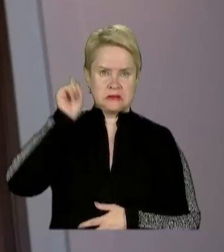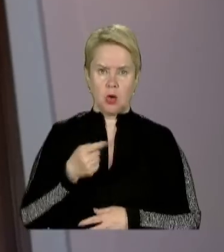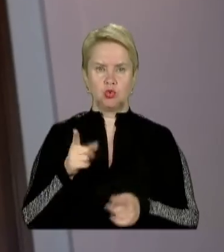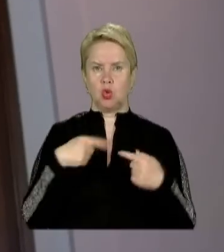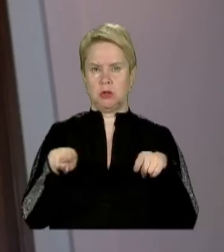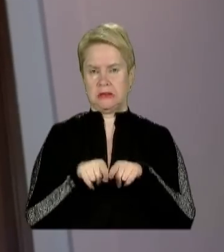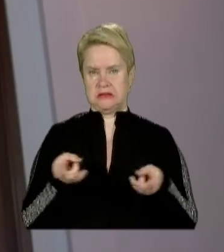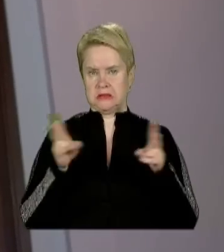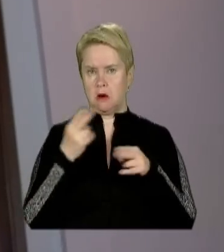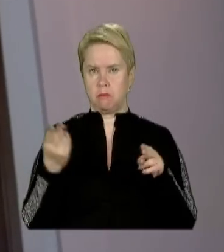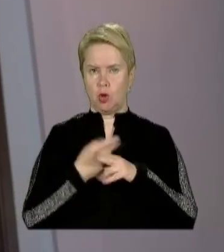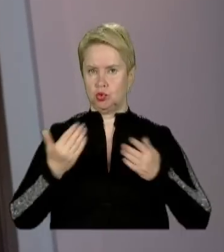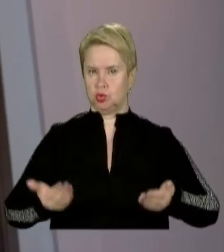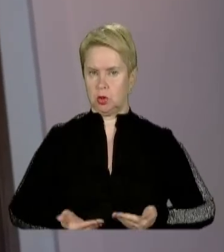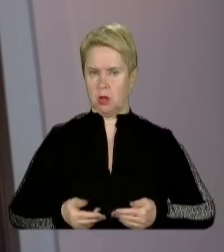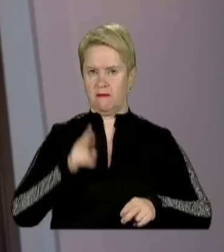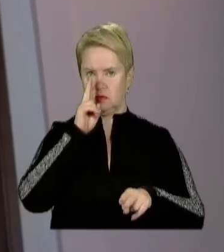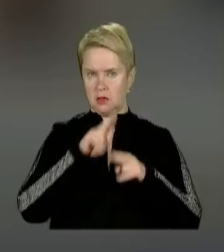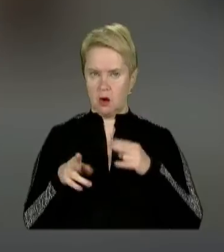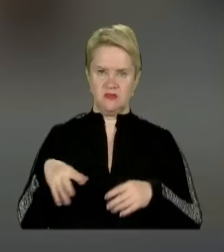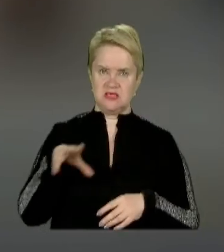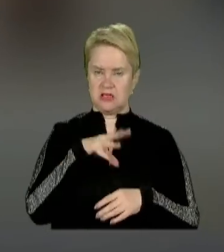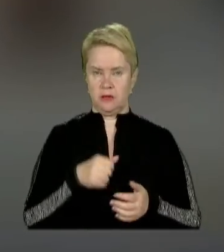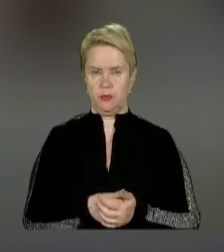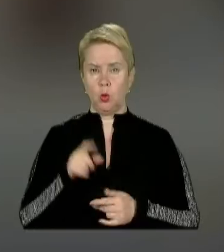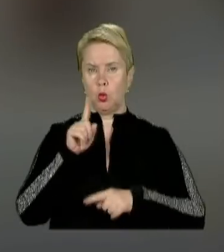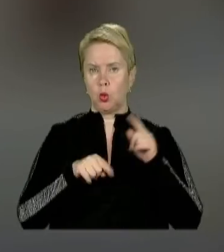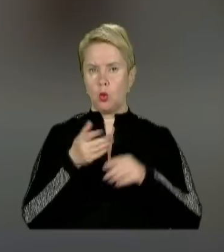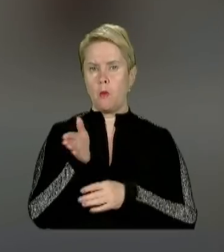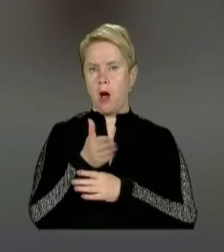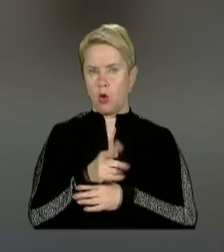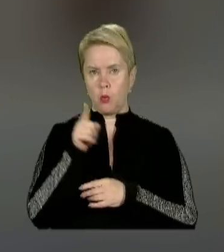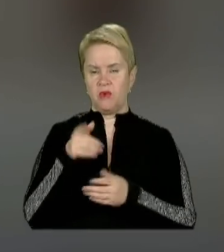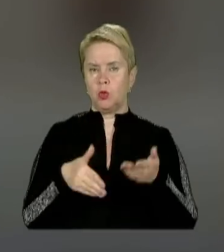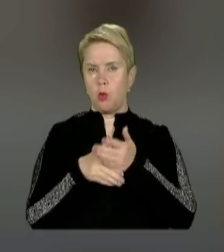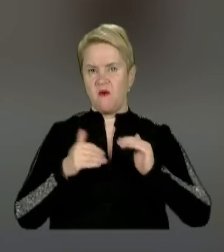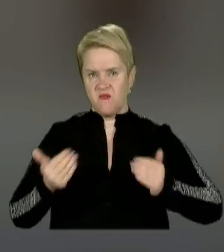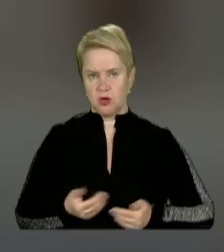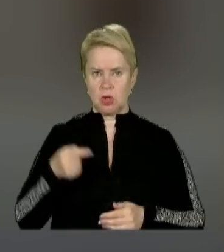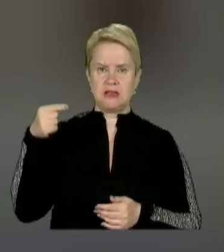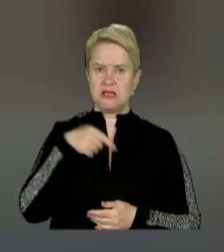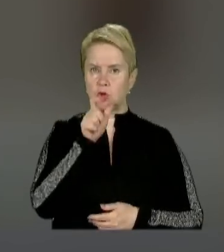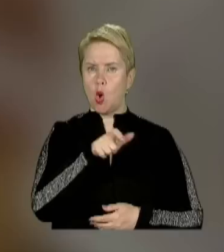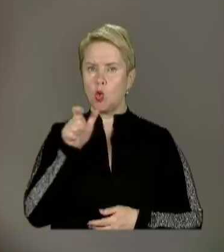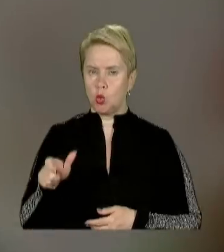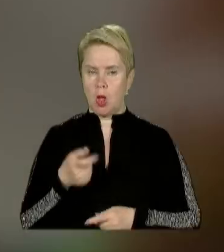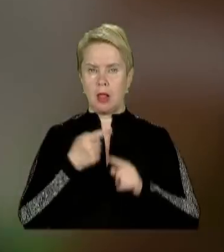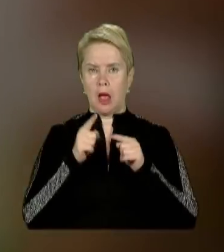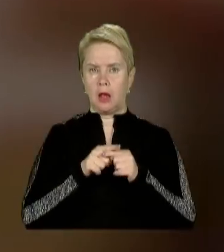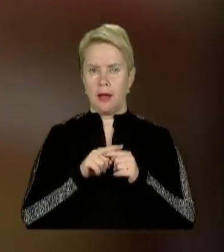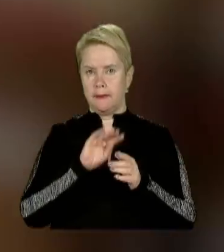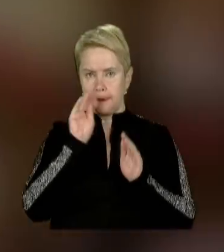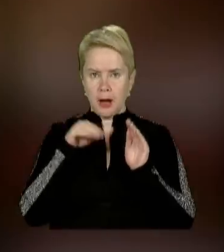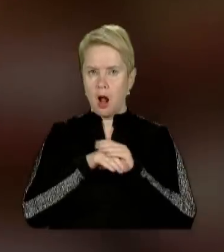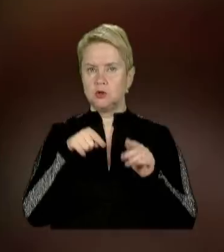таке залишитися без житла та втратити усе. У рідному Маріуполі він допоміг вижити тисячам людей, які